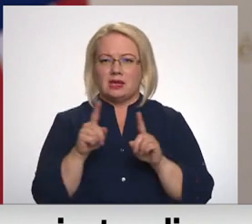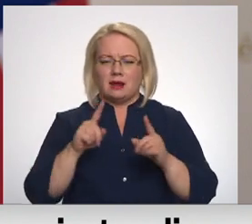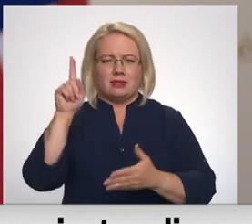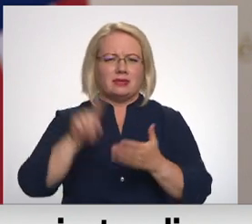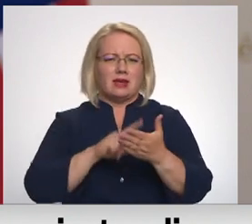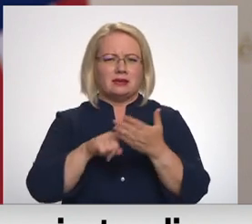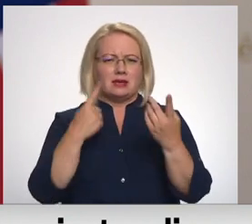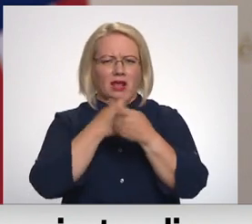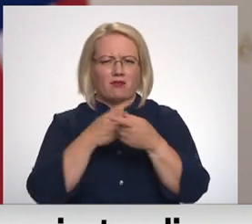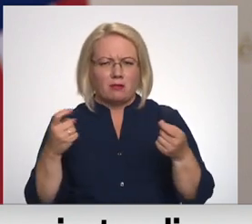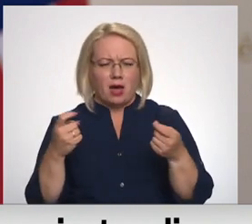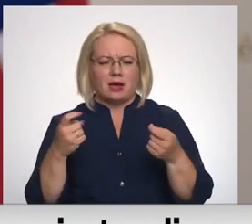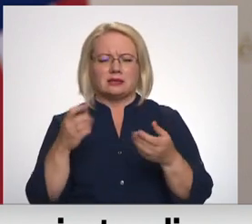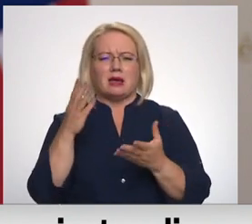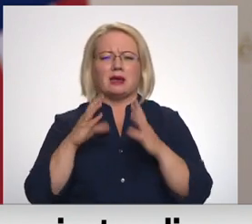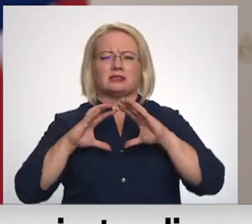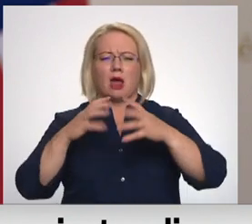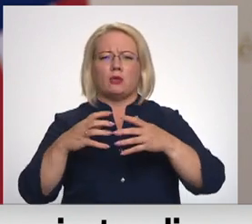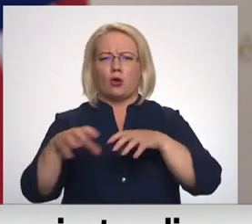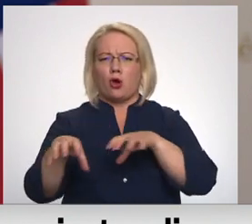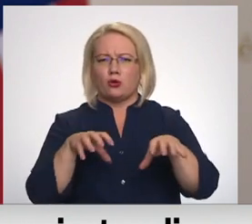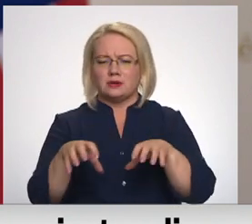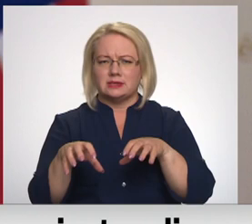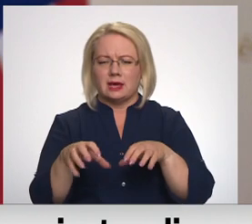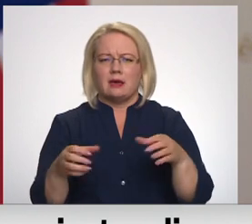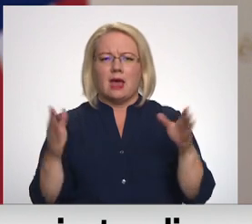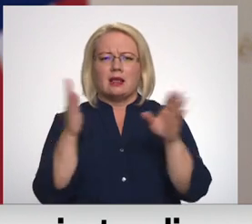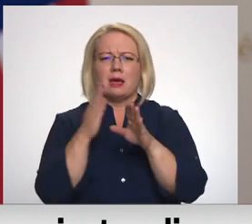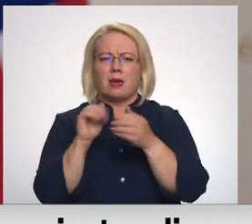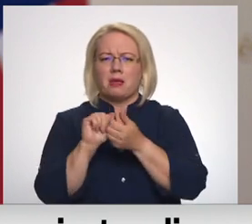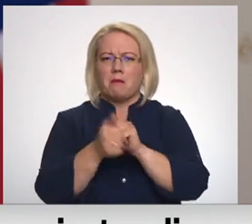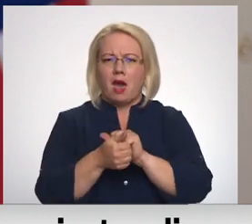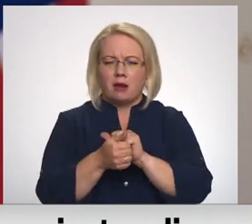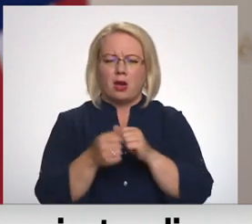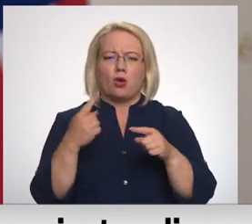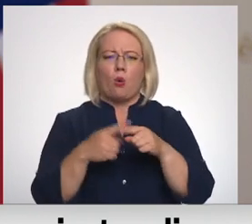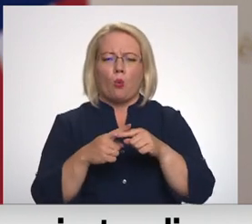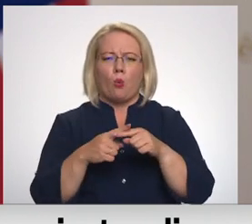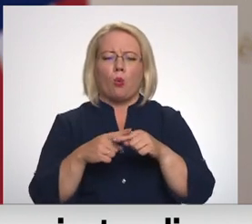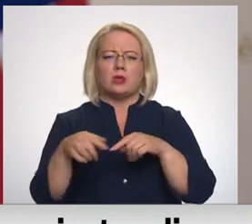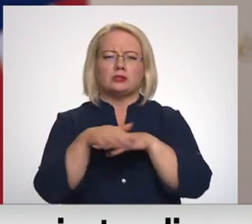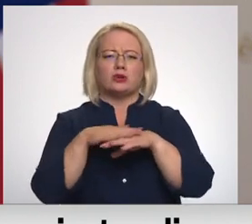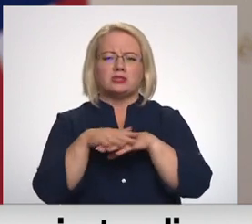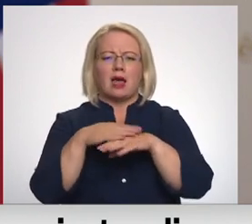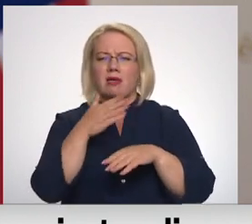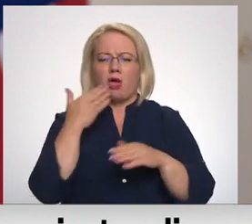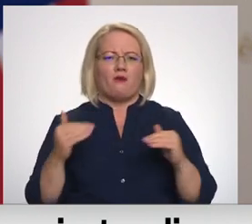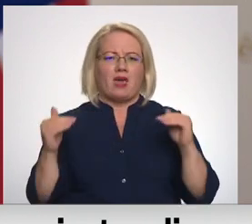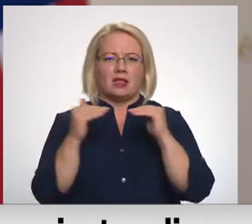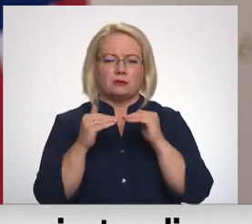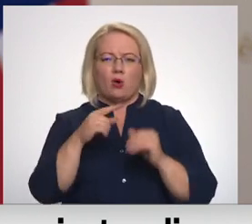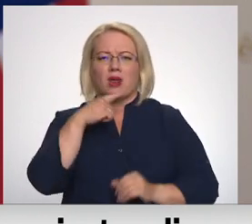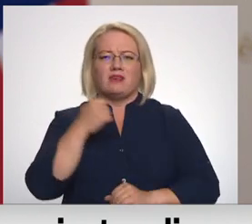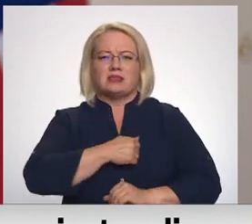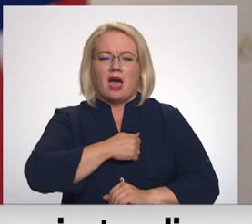Dezinformācija, starptautiska korupcija, klimata pārmaiņas, sociālā nevienlīdzība un Krievijas brutālā agresija pret Ukrainu.